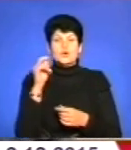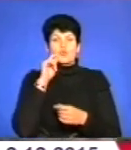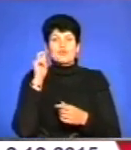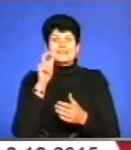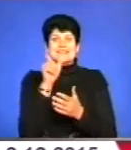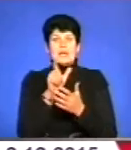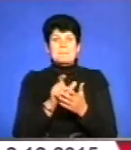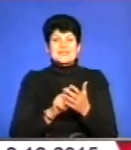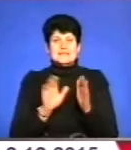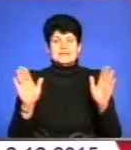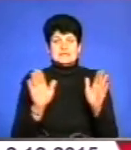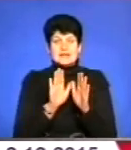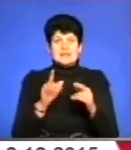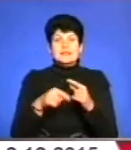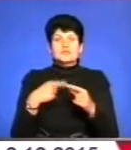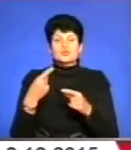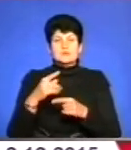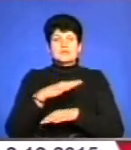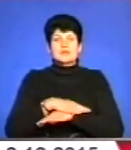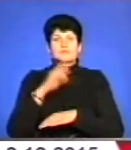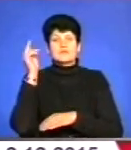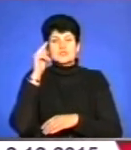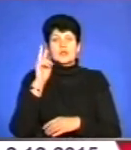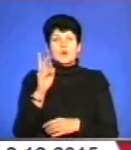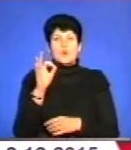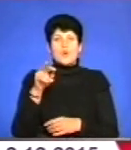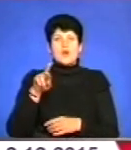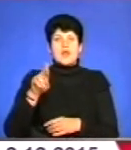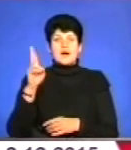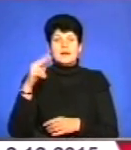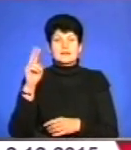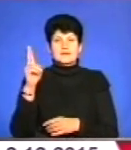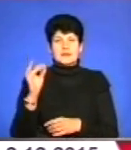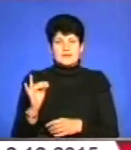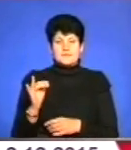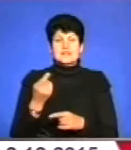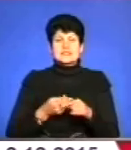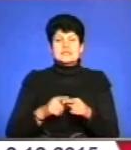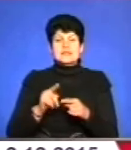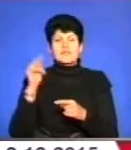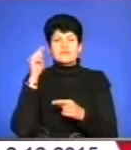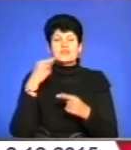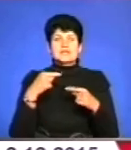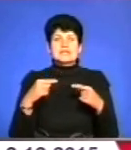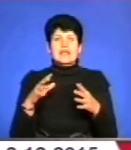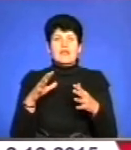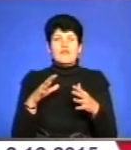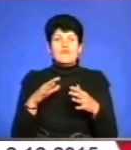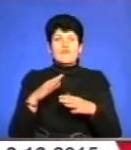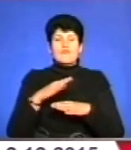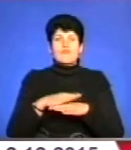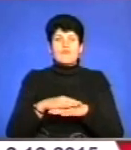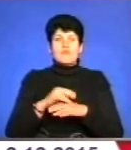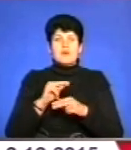Думаю, на наступному занятті ми вже будемо починати вчити колядки, поєднуючи це вивчення з різними вправами на